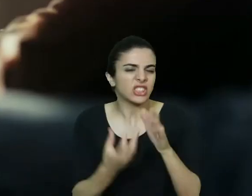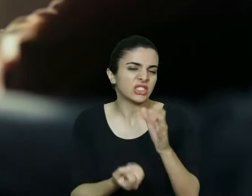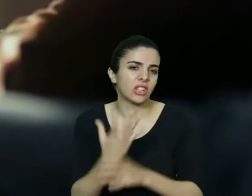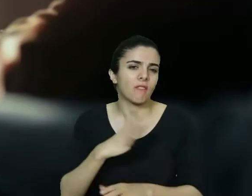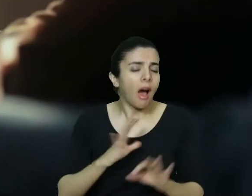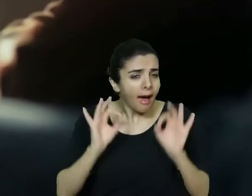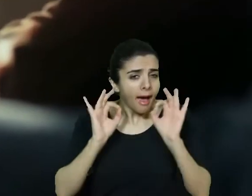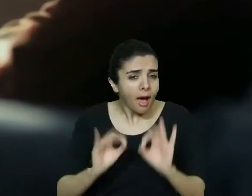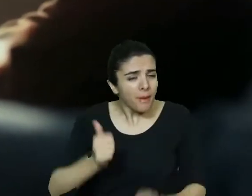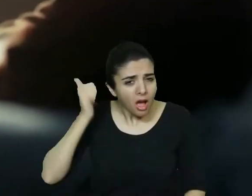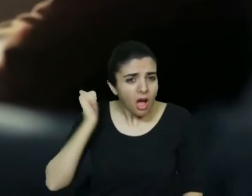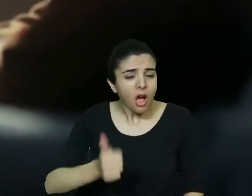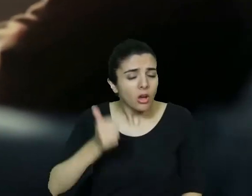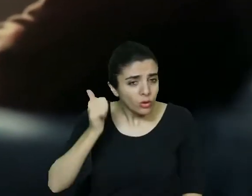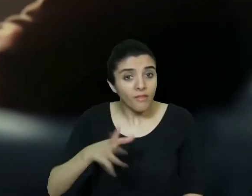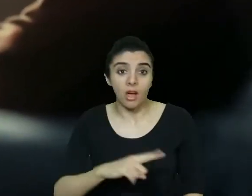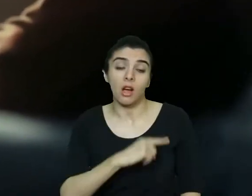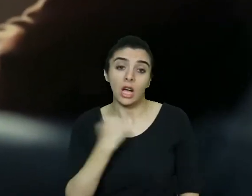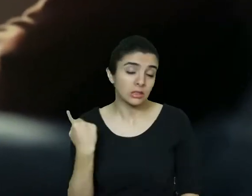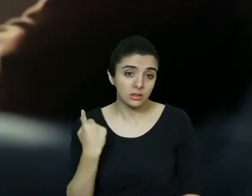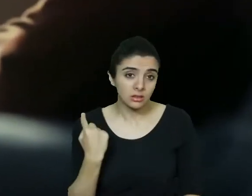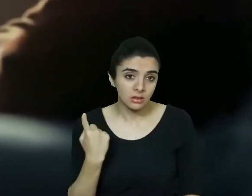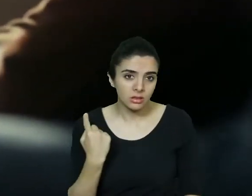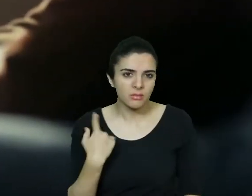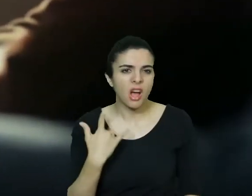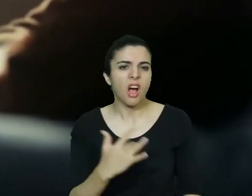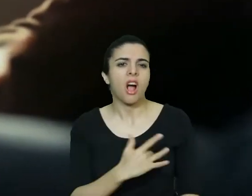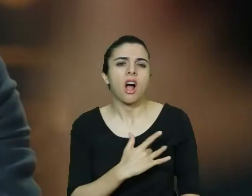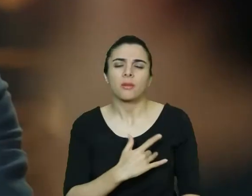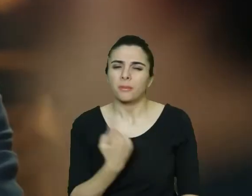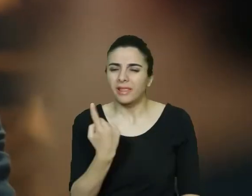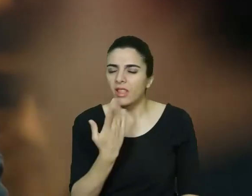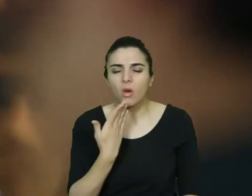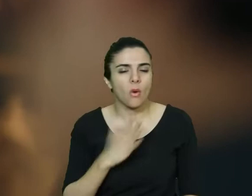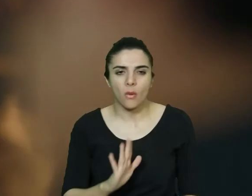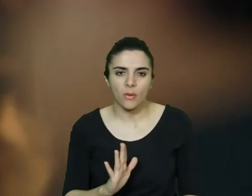Hep, her zaman ve asla bir kalbimiz olmayacak.